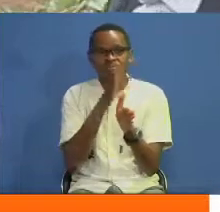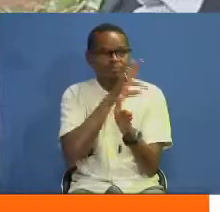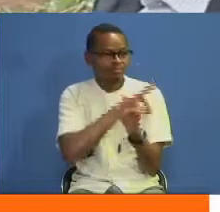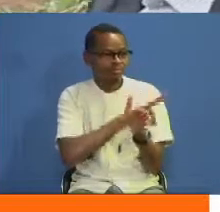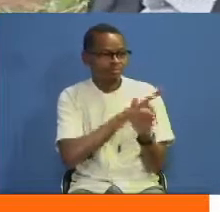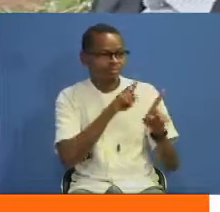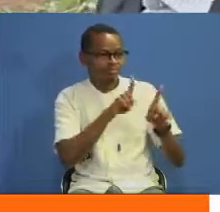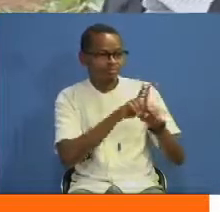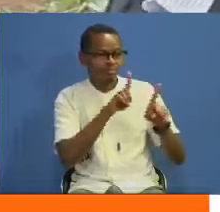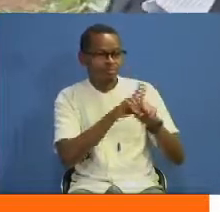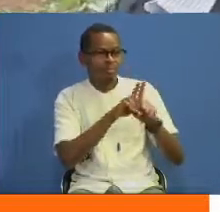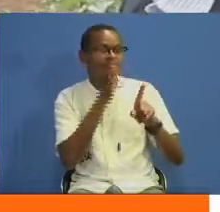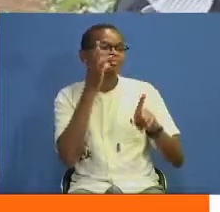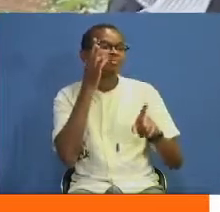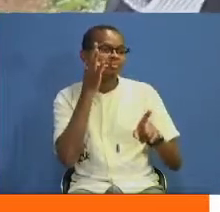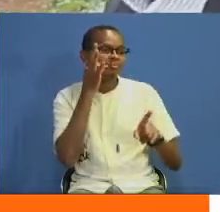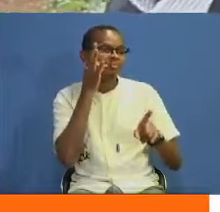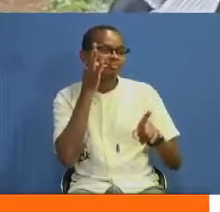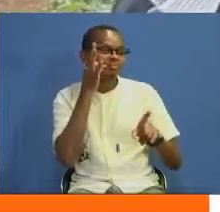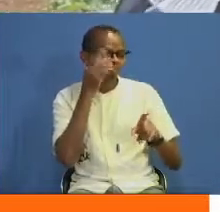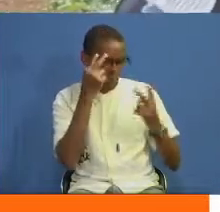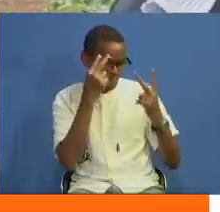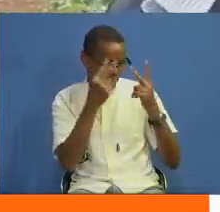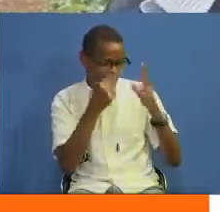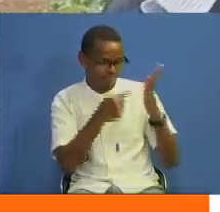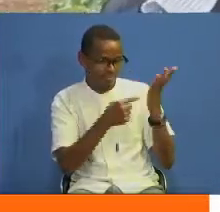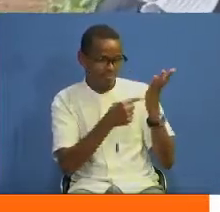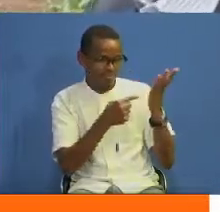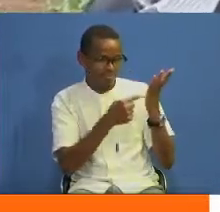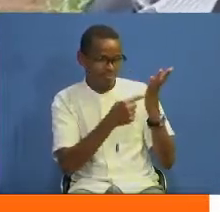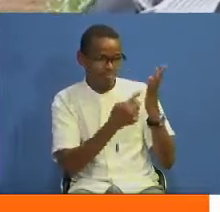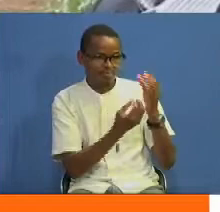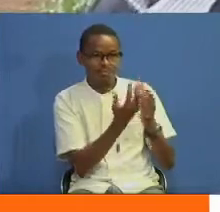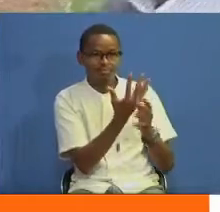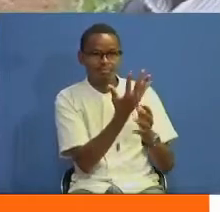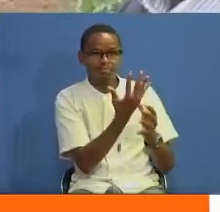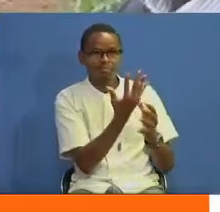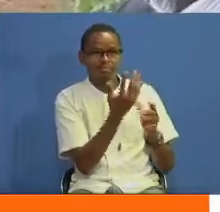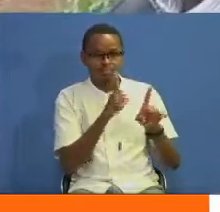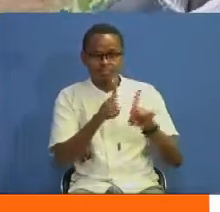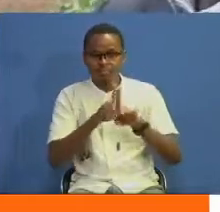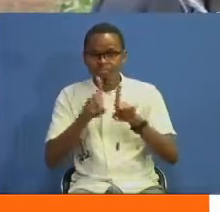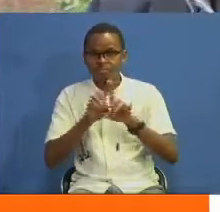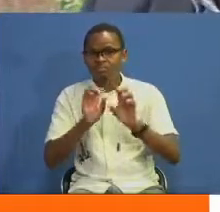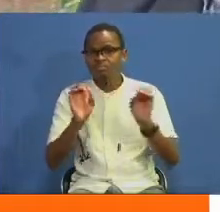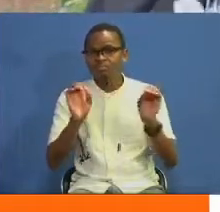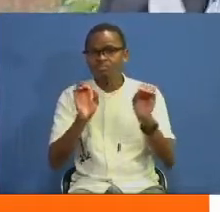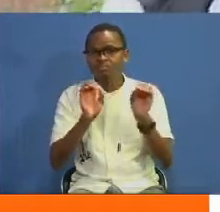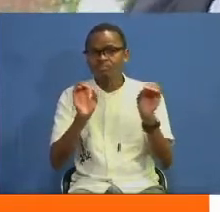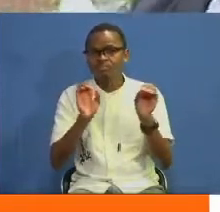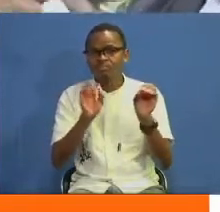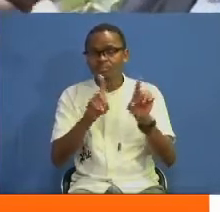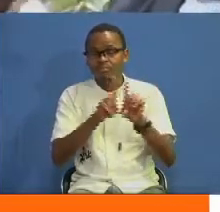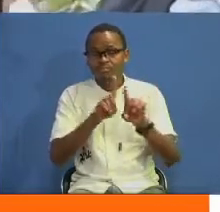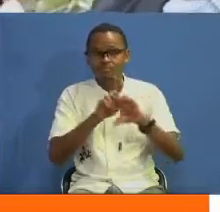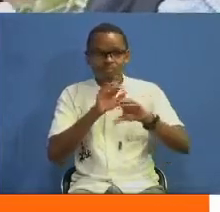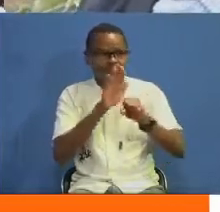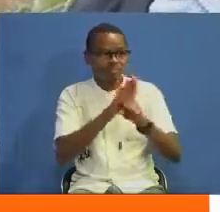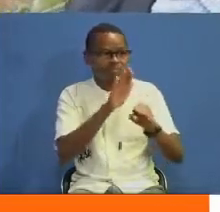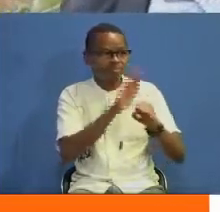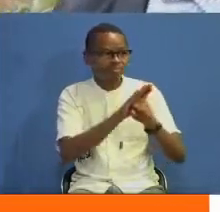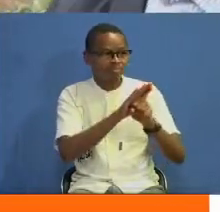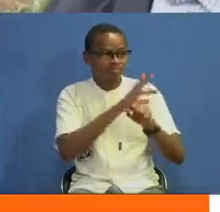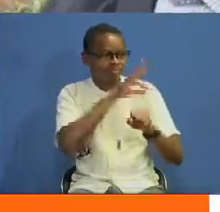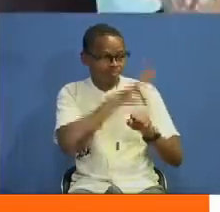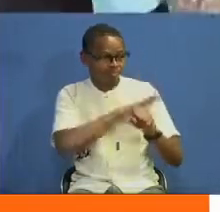na ukulima wa matunda kimeangazia teknolojia ya kuzalisha mbegu zisizoathiriwa na zenye mazao kubwa